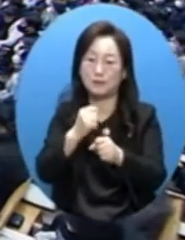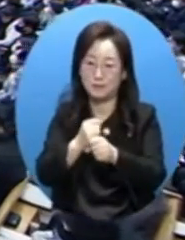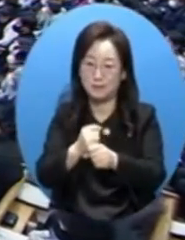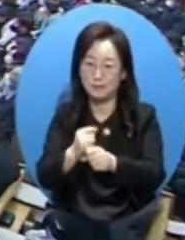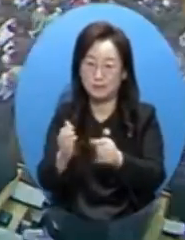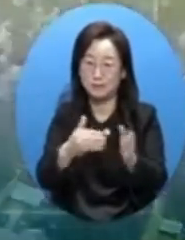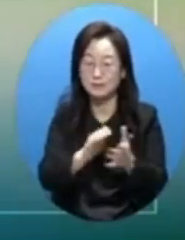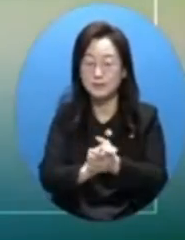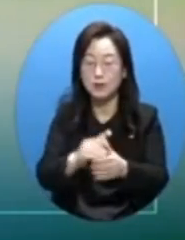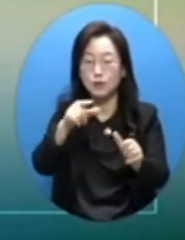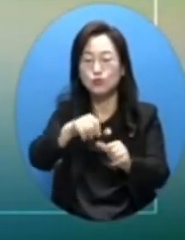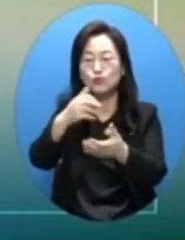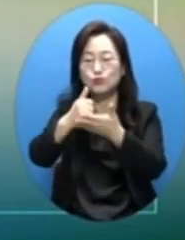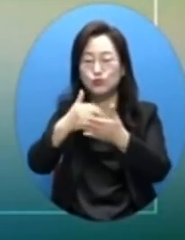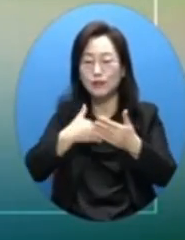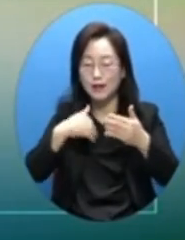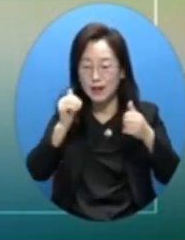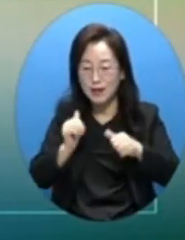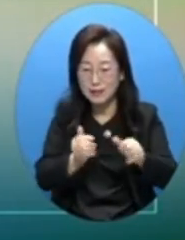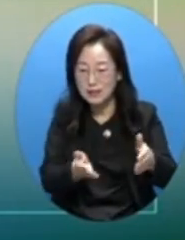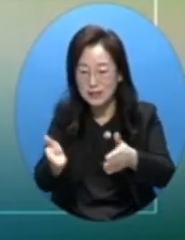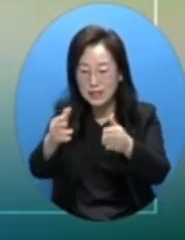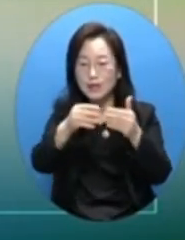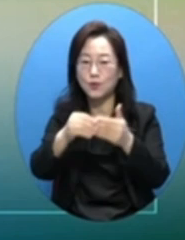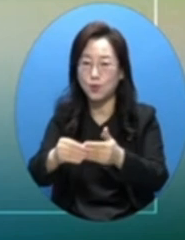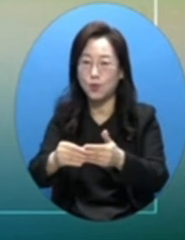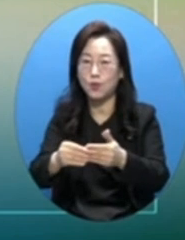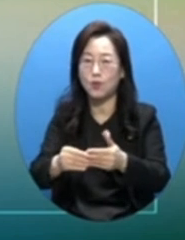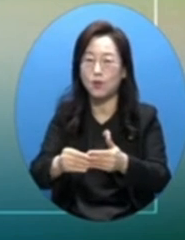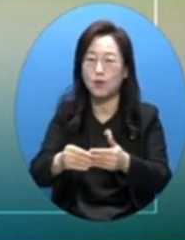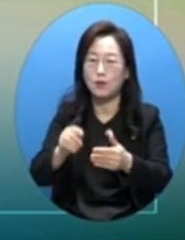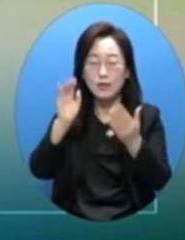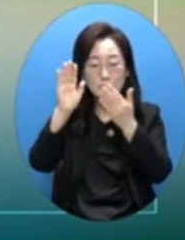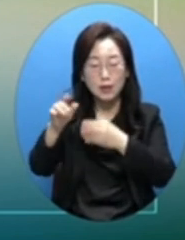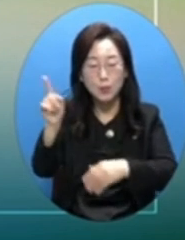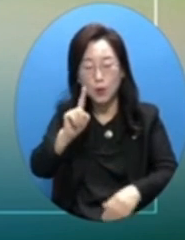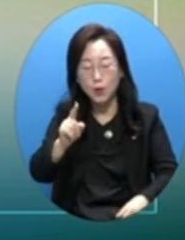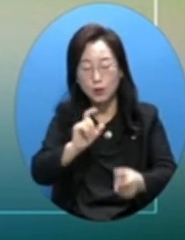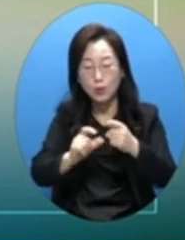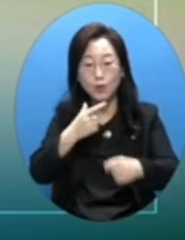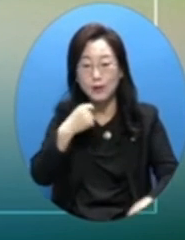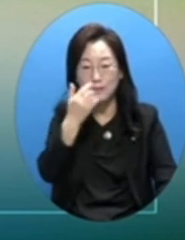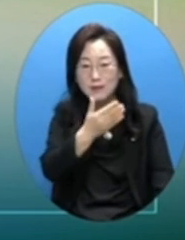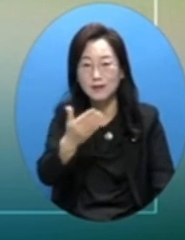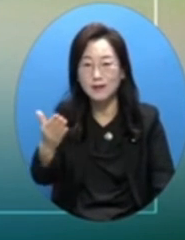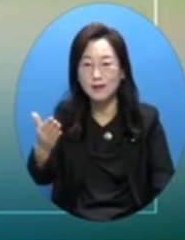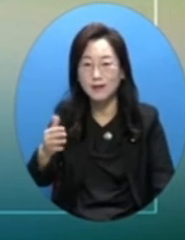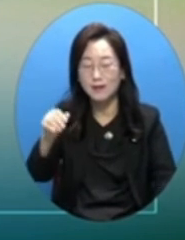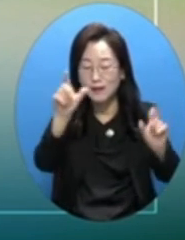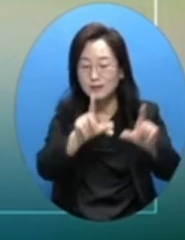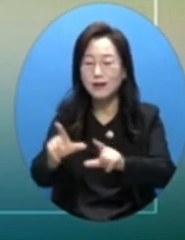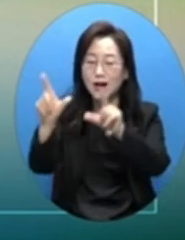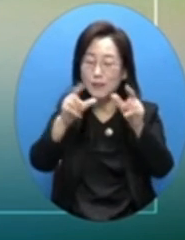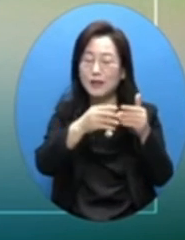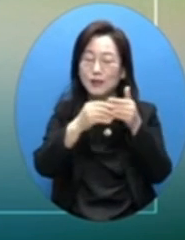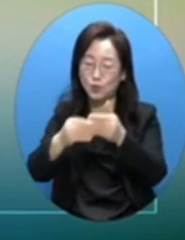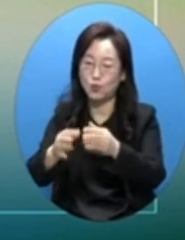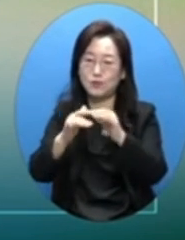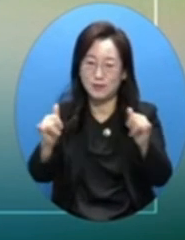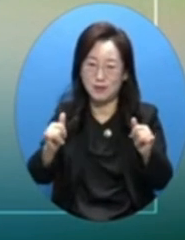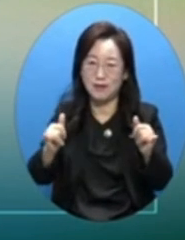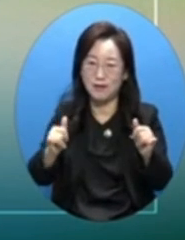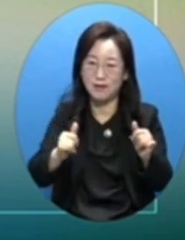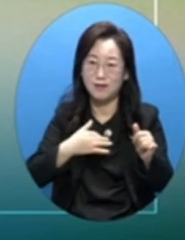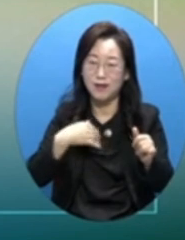나의 모든 길을 인도하시니 이 밖에 무엇을 더 원하리. 그분께서 내 삶의 인도자 되시니 나 어찌 주님의 부드러운